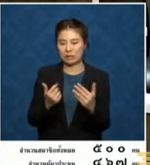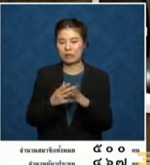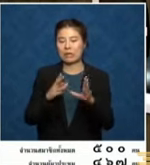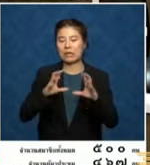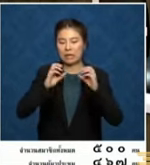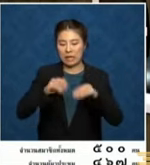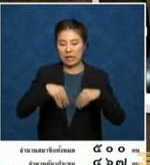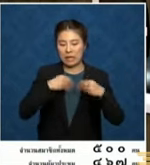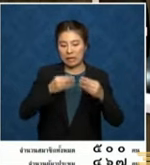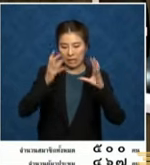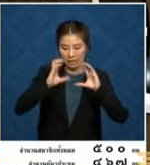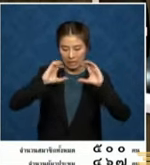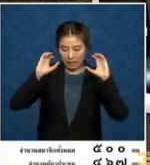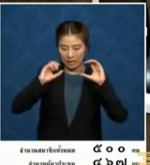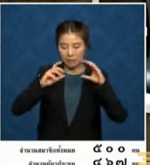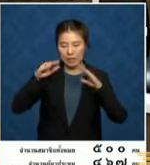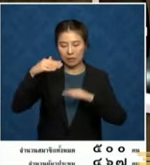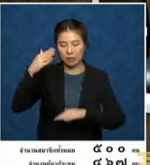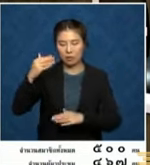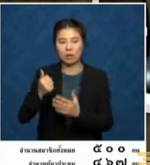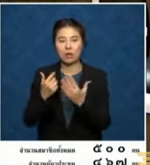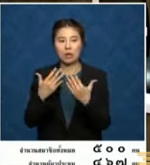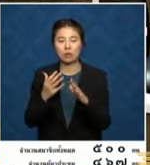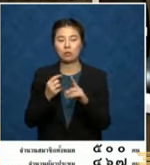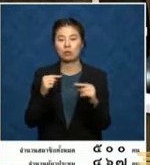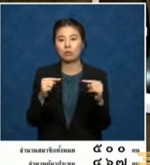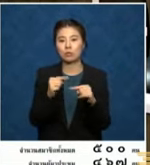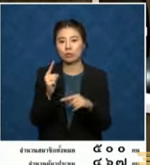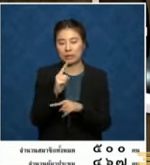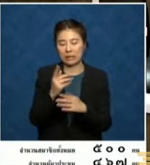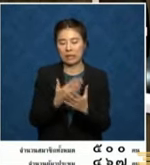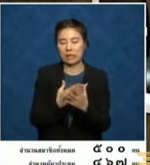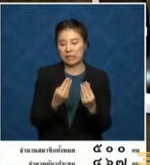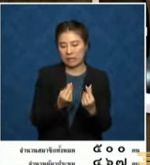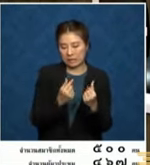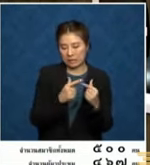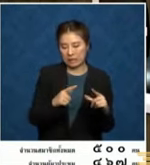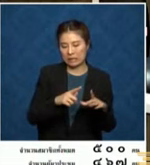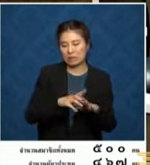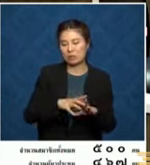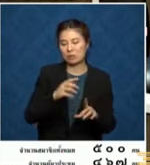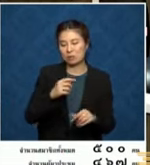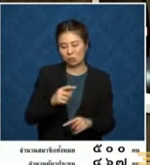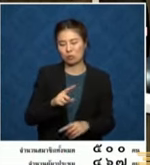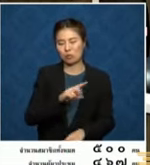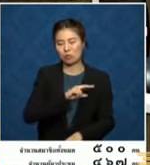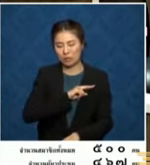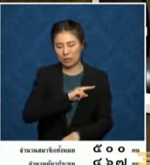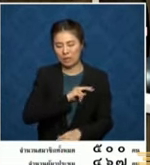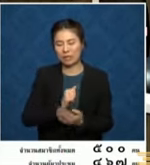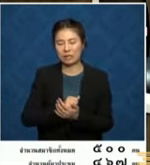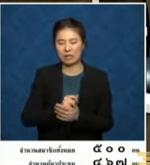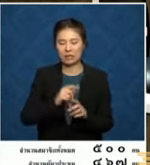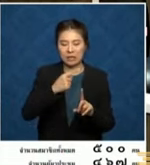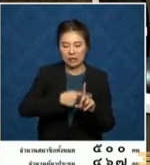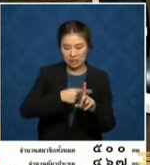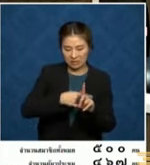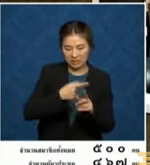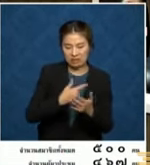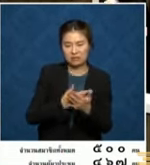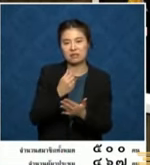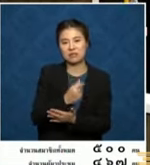จากนั้นก็คือว่าเราต้องกลับไปเช่าที่ดินของตัวเองนะครับเช่าที่ดินของคุณย่านะครับเพราะนั้นก็คือว่าถ้